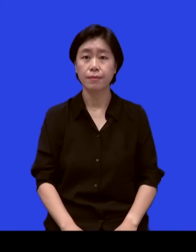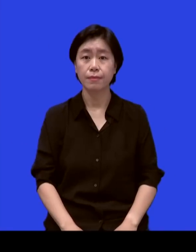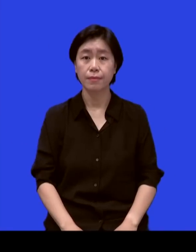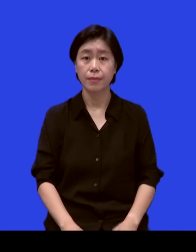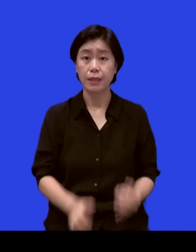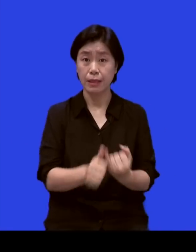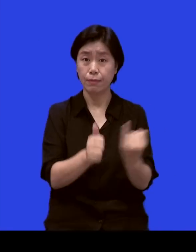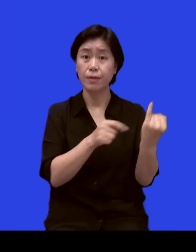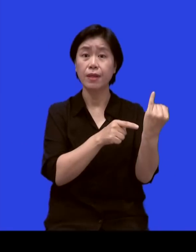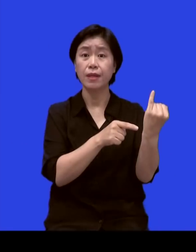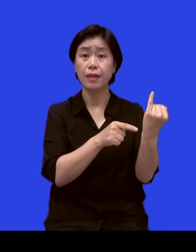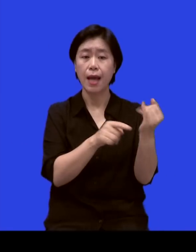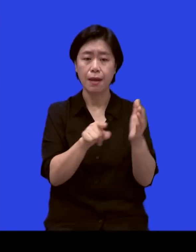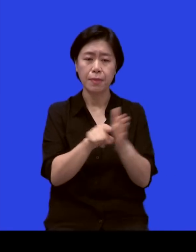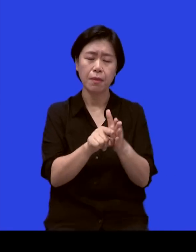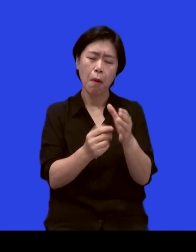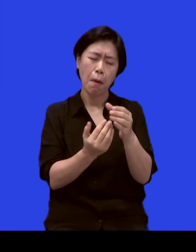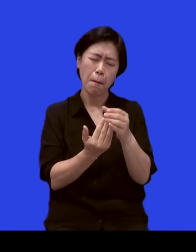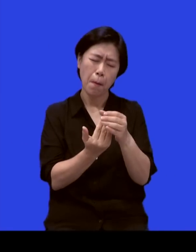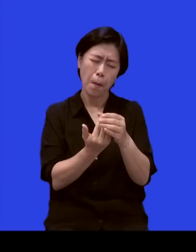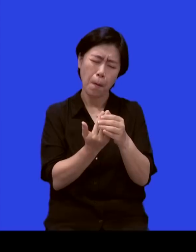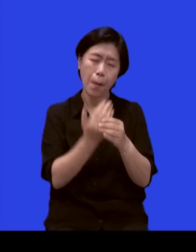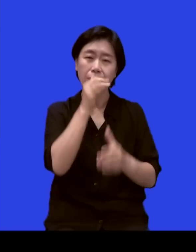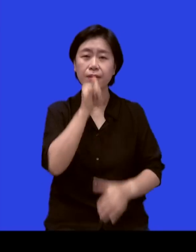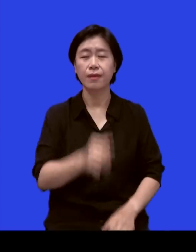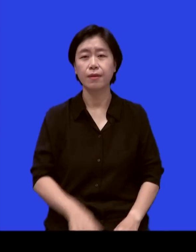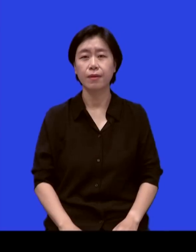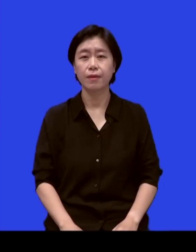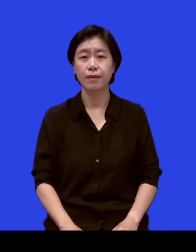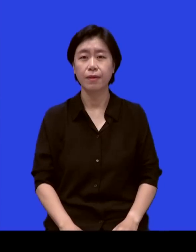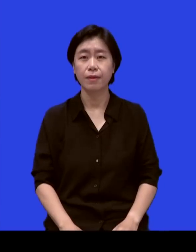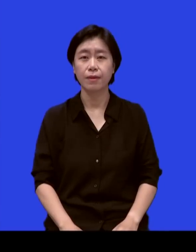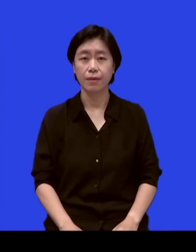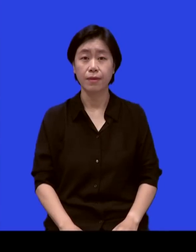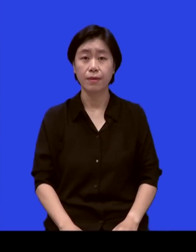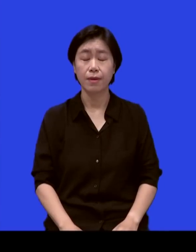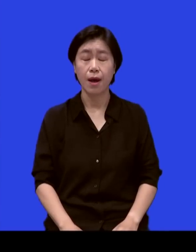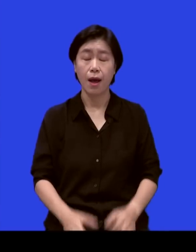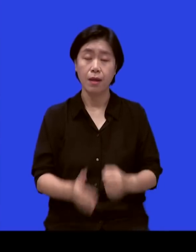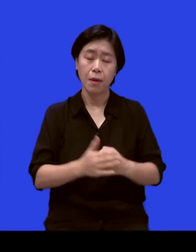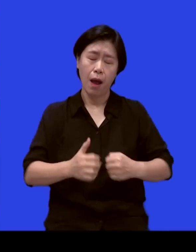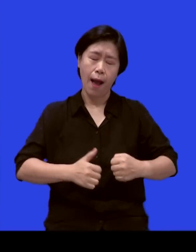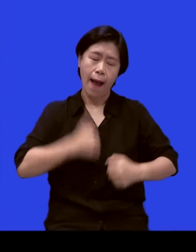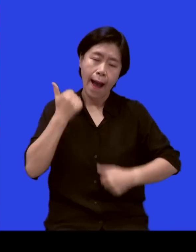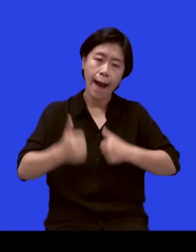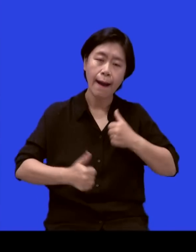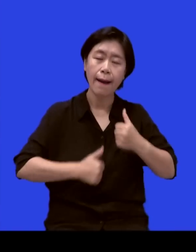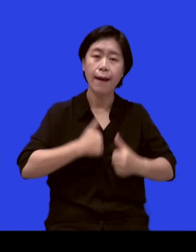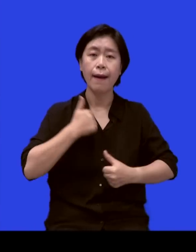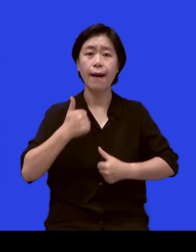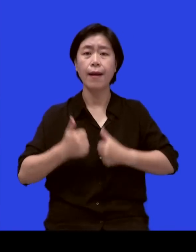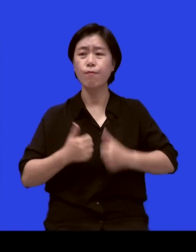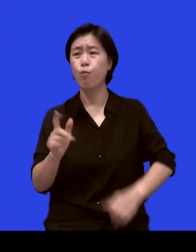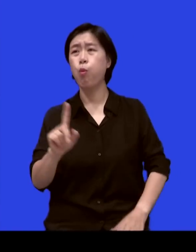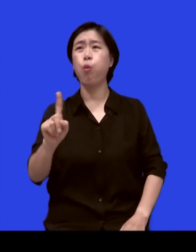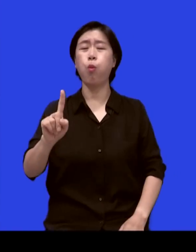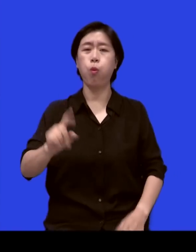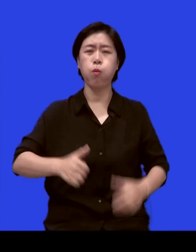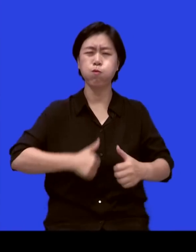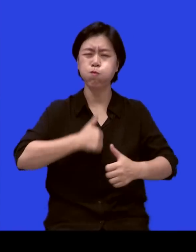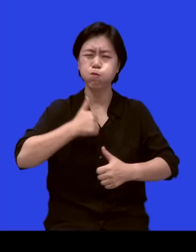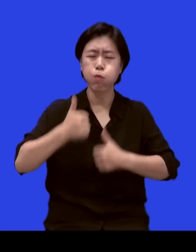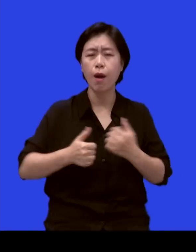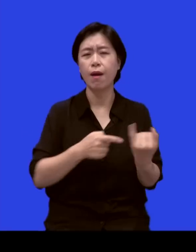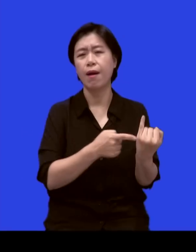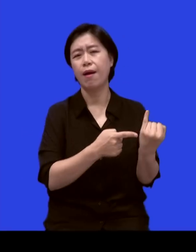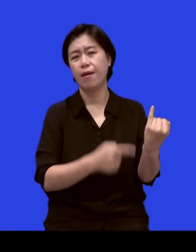당시에 이제 믿음이 이제 잘하고 있는 네. 시점이니까 그렇죠. 이제 화가 나는. 이건 뭐야가 그치. 되죠. 네, 네. 그래서 그